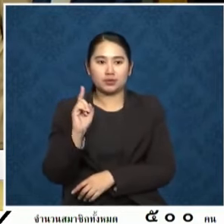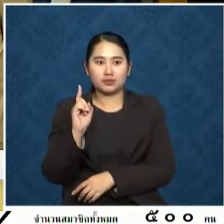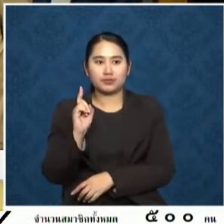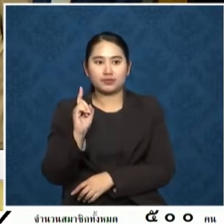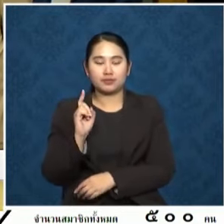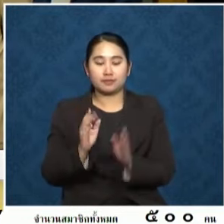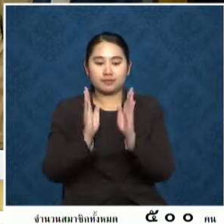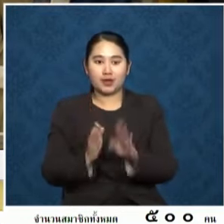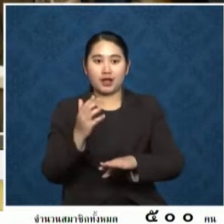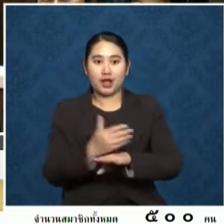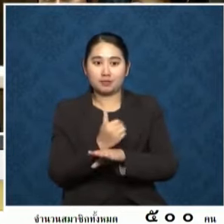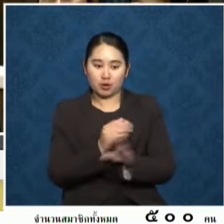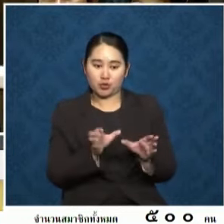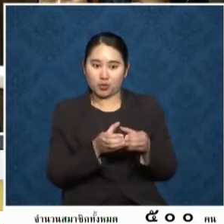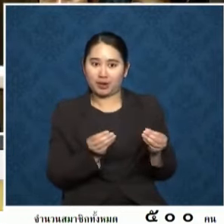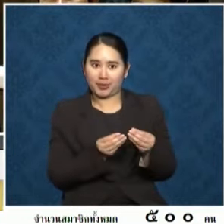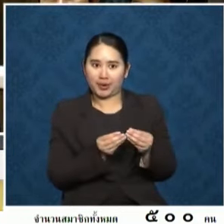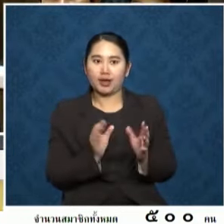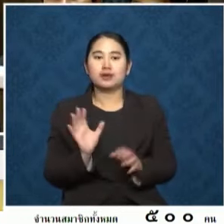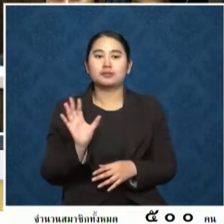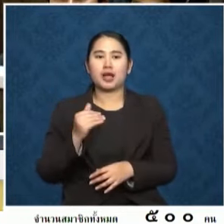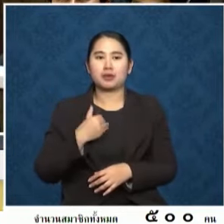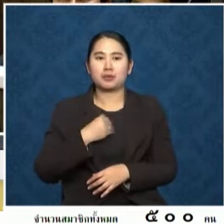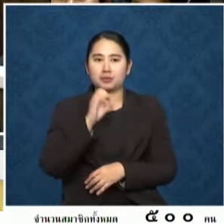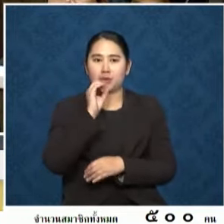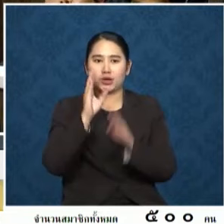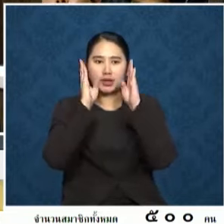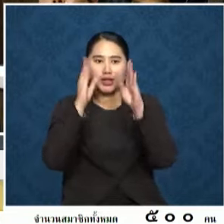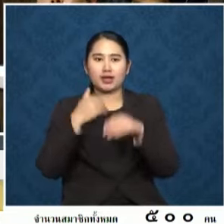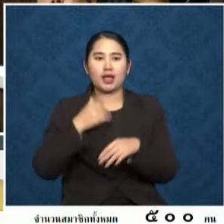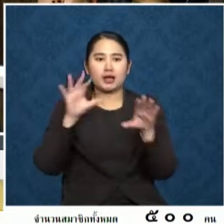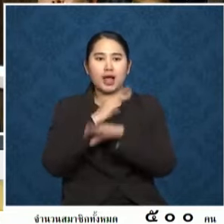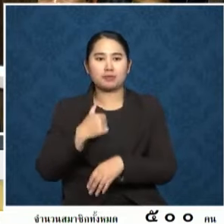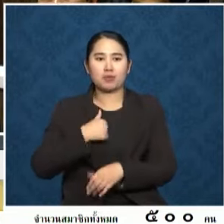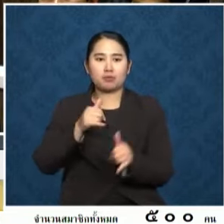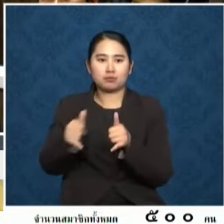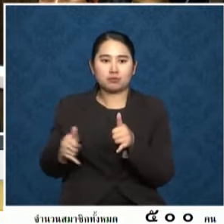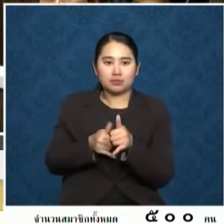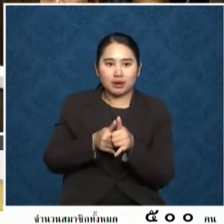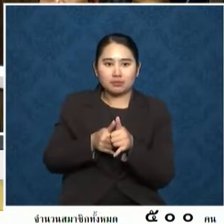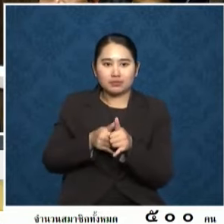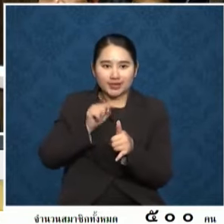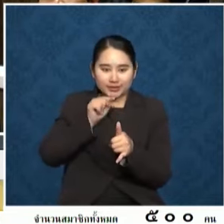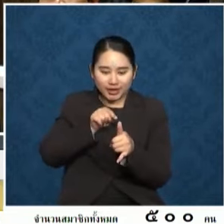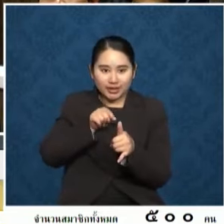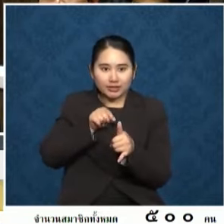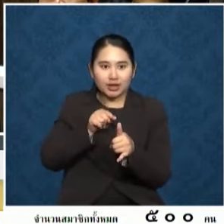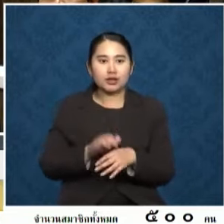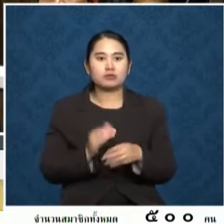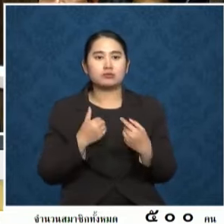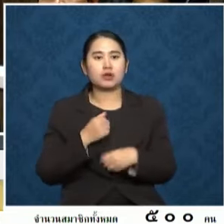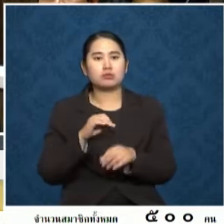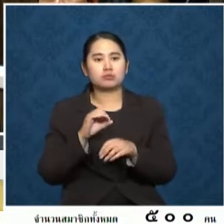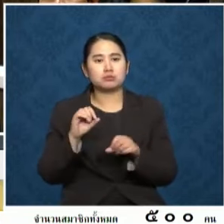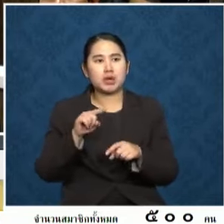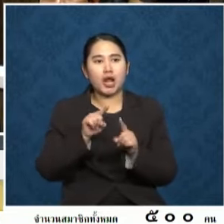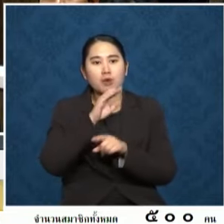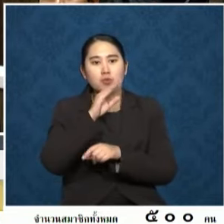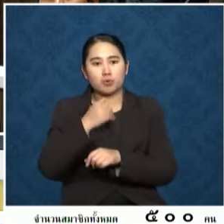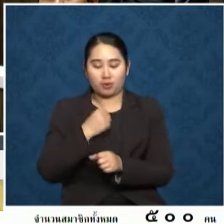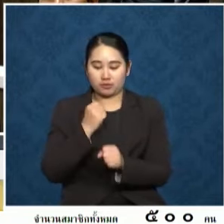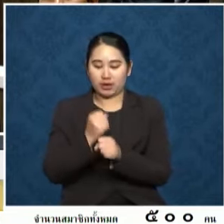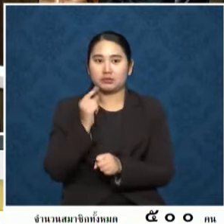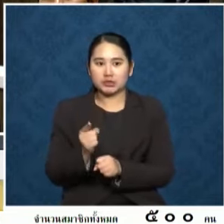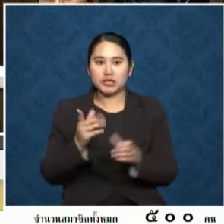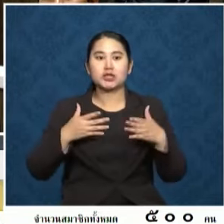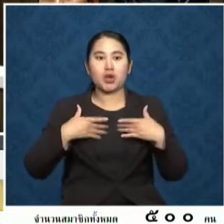นักการเมืองถูกโยงแต่เจตนาท่านกำลังจะบอกว่าผมอยู่เบื้องหลังถ้าผมอยู่เบื้องหลังแล้วสนุกกว่านี้เยอะ